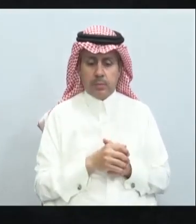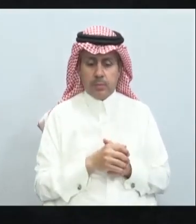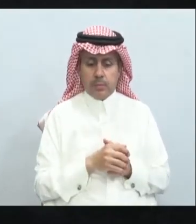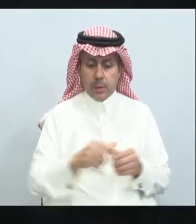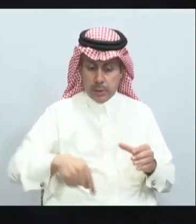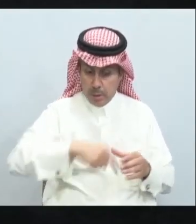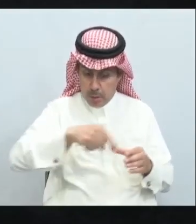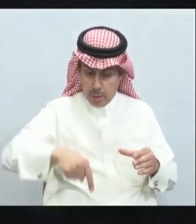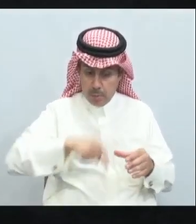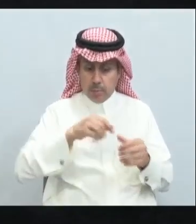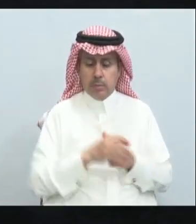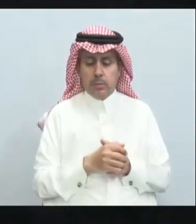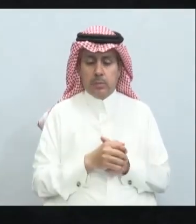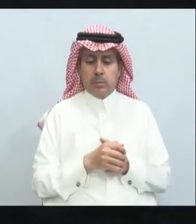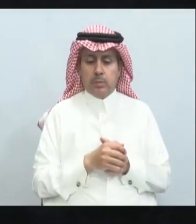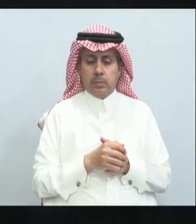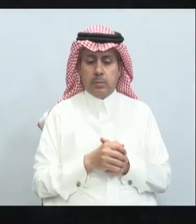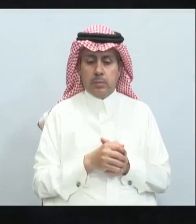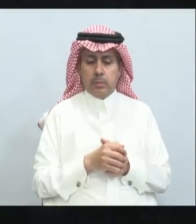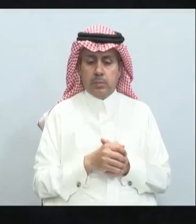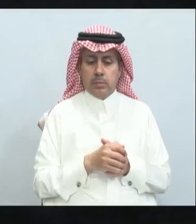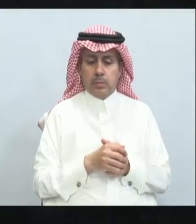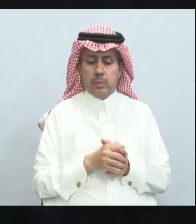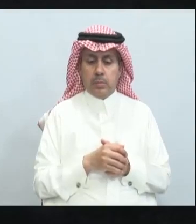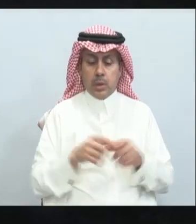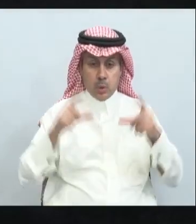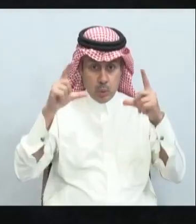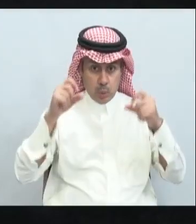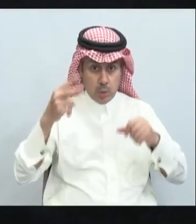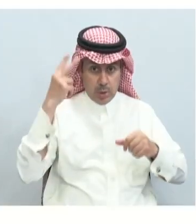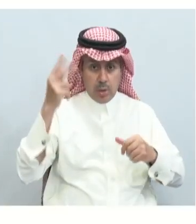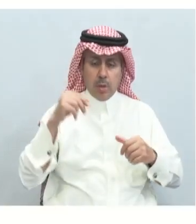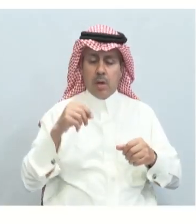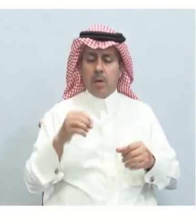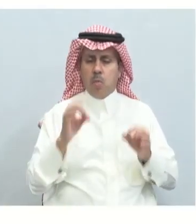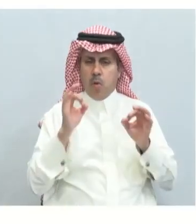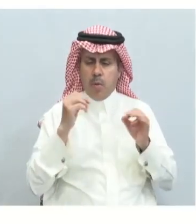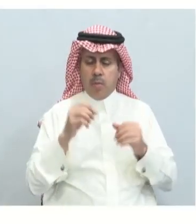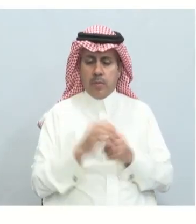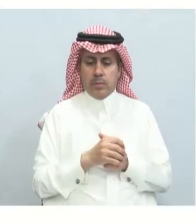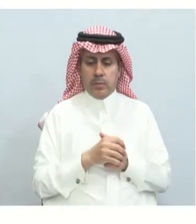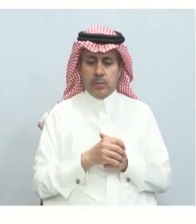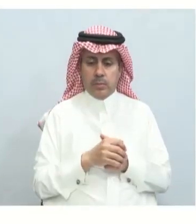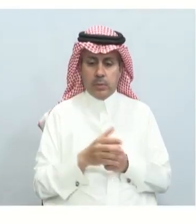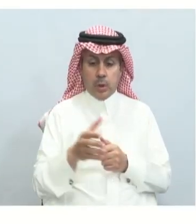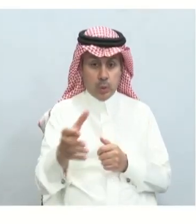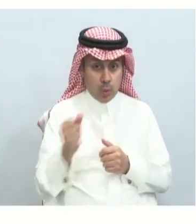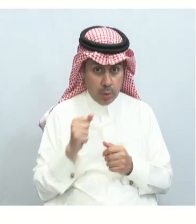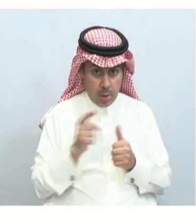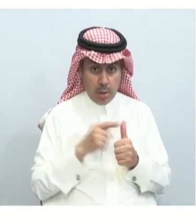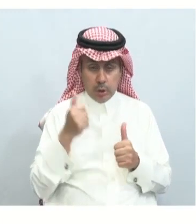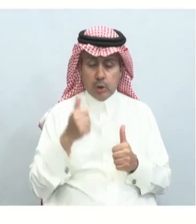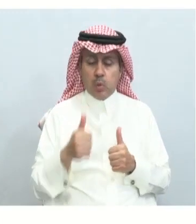لا لا يؤدي ذلك الى اختلاط الانساب هذه الصورتان تفعل عند الحاجه ان تؤخذ